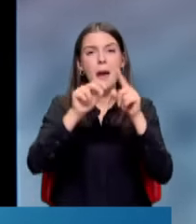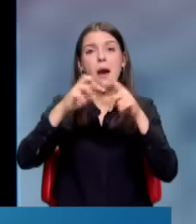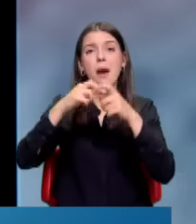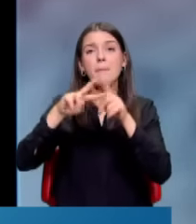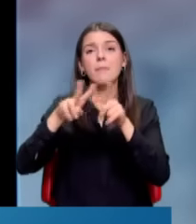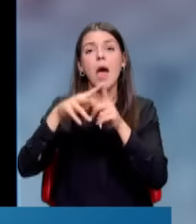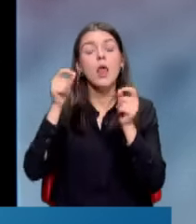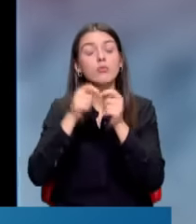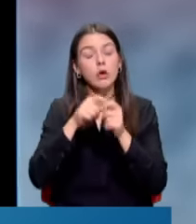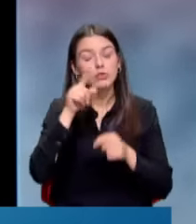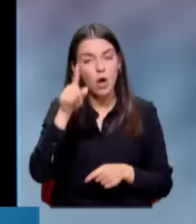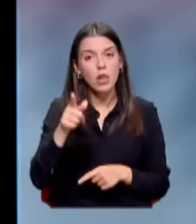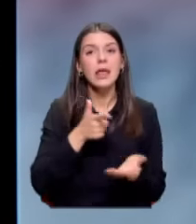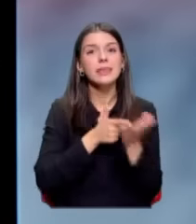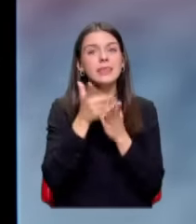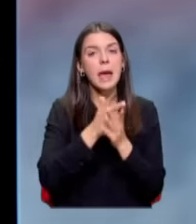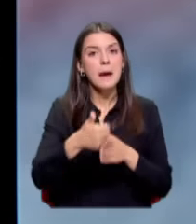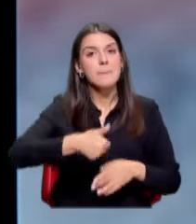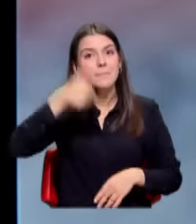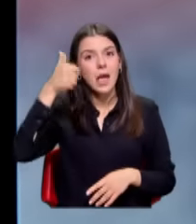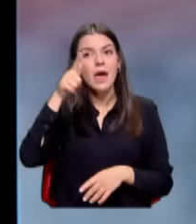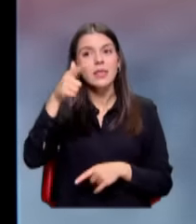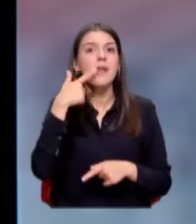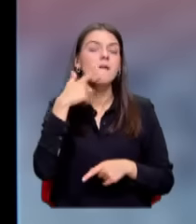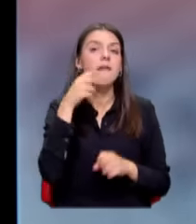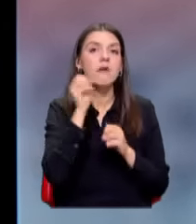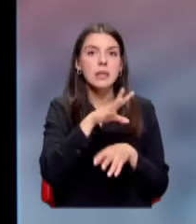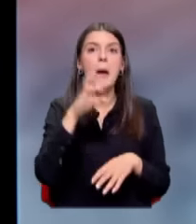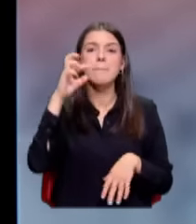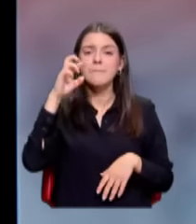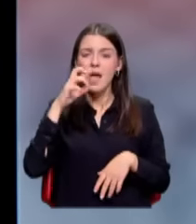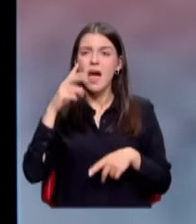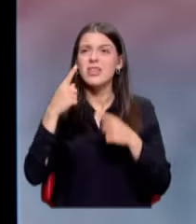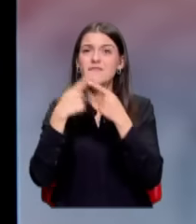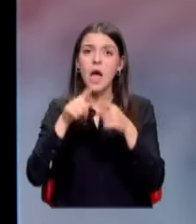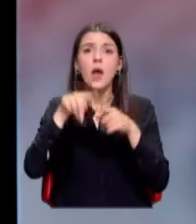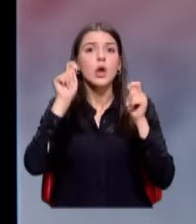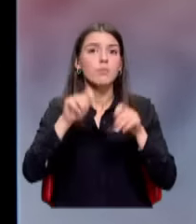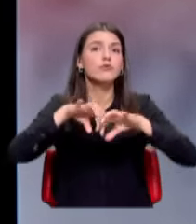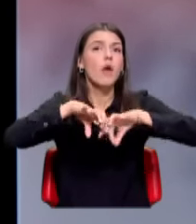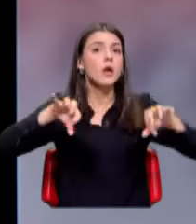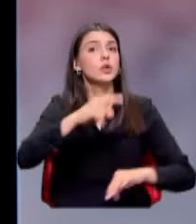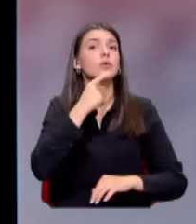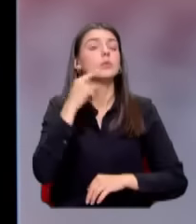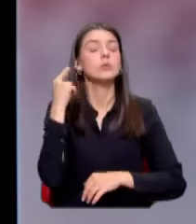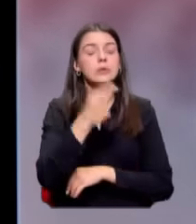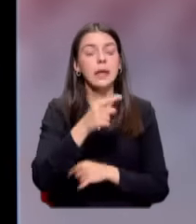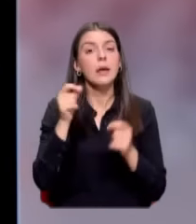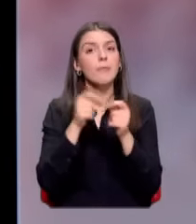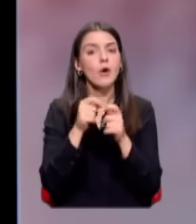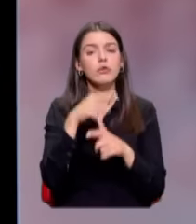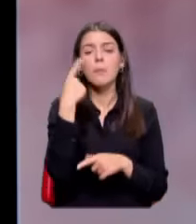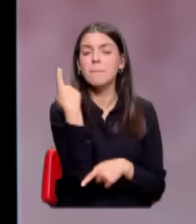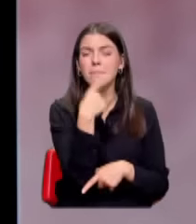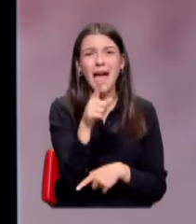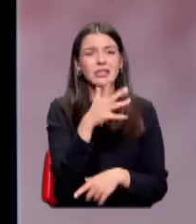Orman Bakanı İbrahim Yumaklı'yı eleştirerek parti ayrımı yapmakla suçladı. Bozoğlu, bazı CHP'li belediyelerin